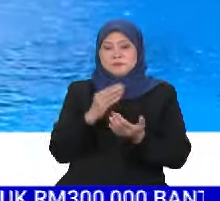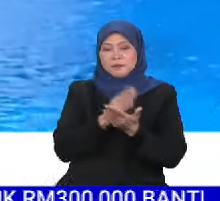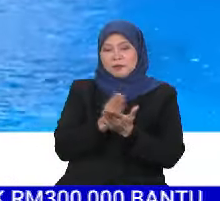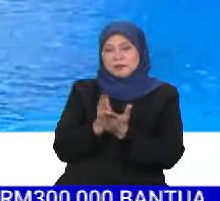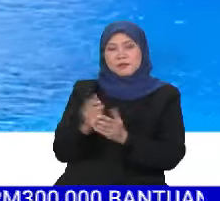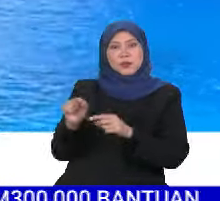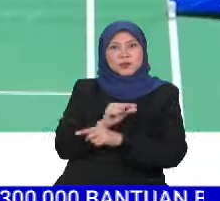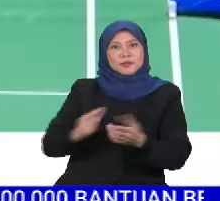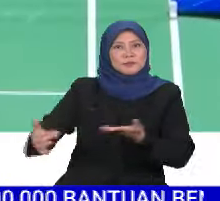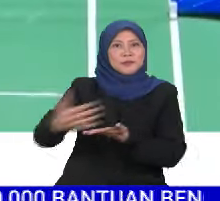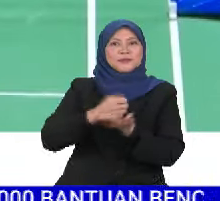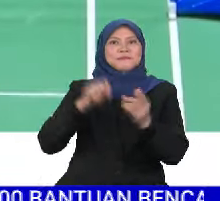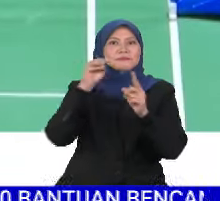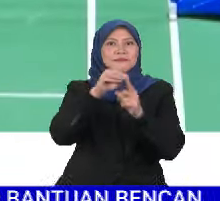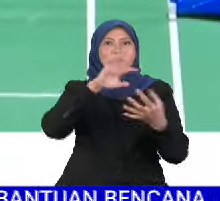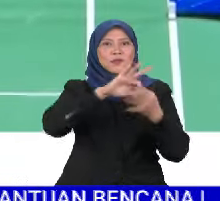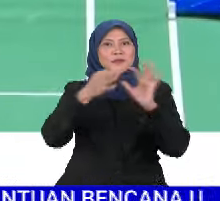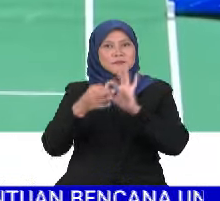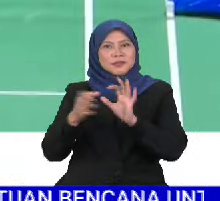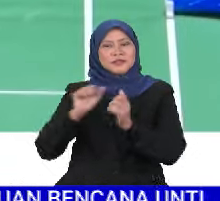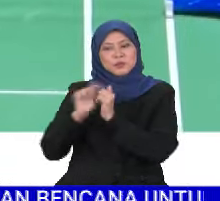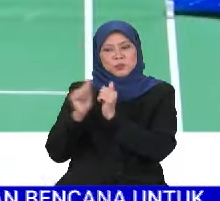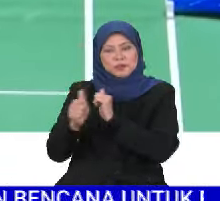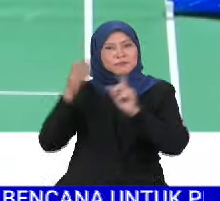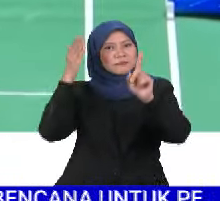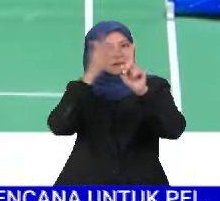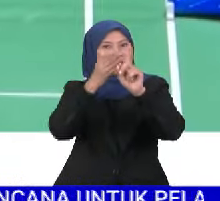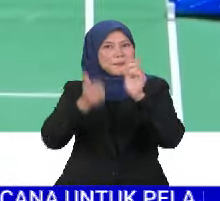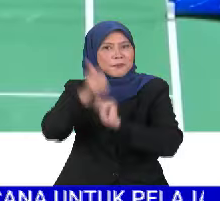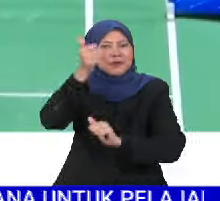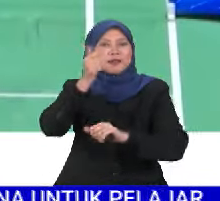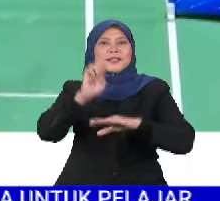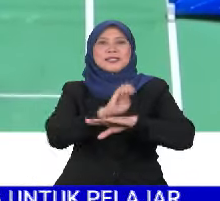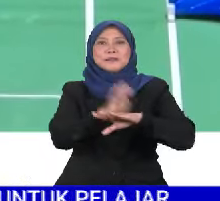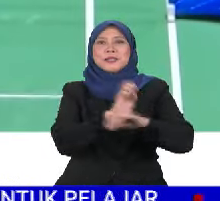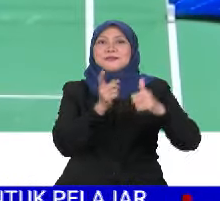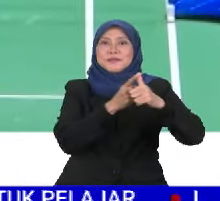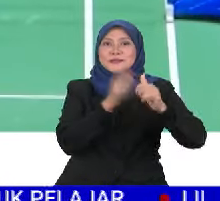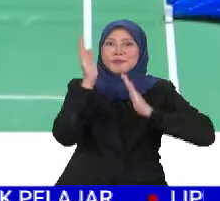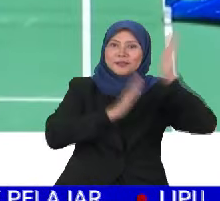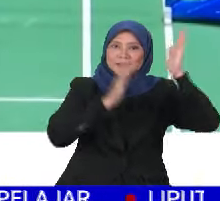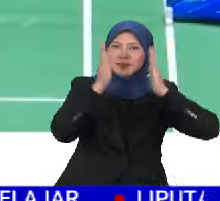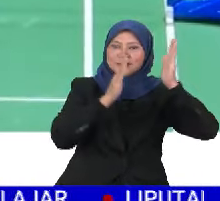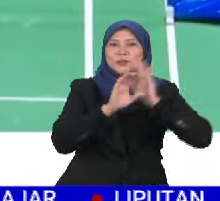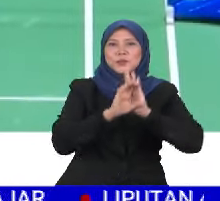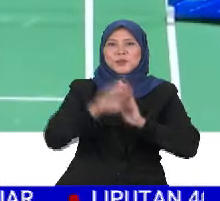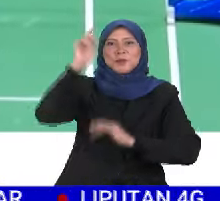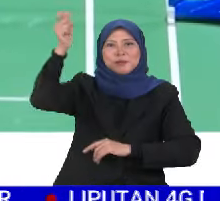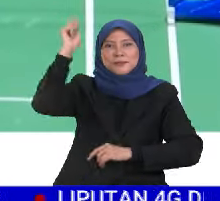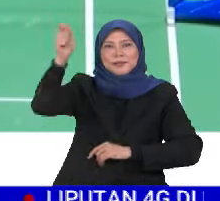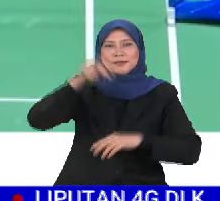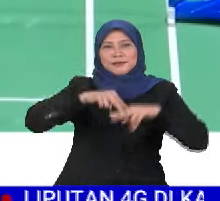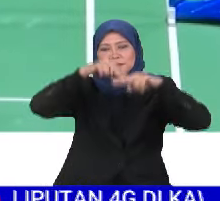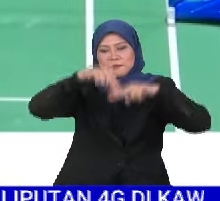dalam mengutip mata kelaya Olympic buatsukan yang disasarkan memenangi pengingat emas pertama Malaysia seperti badminton